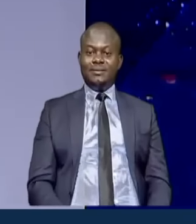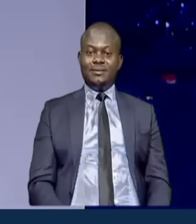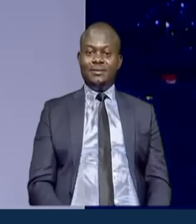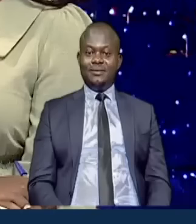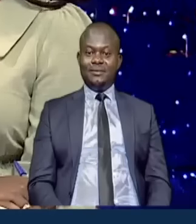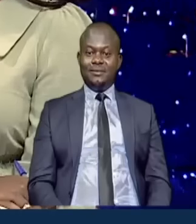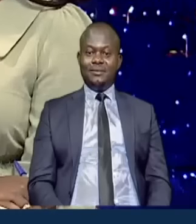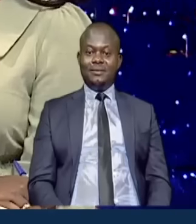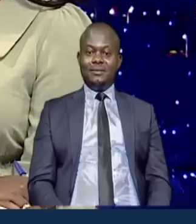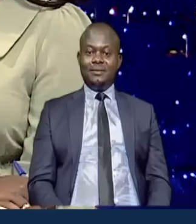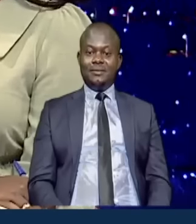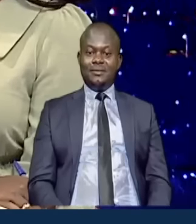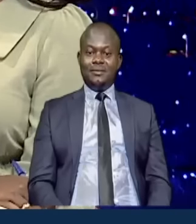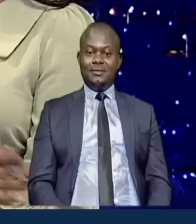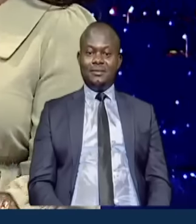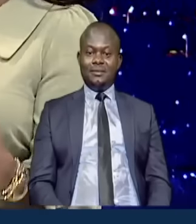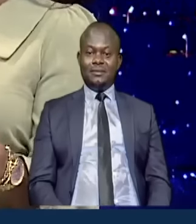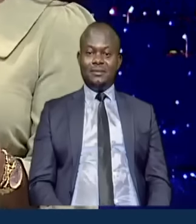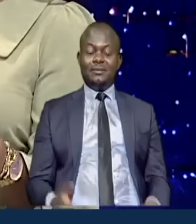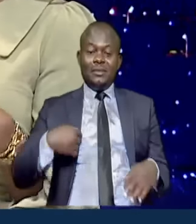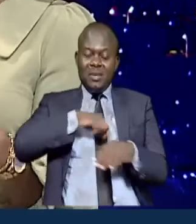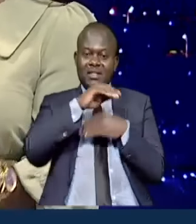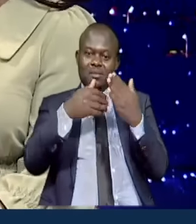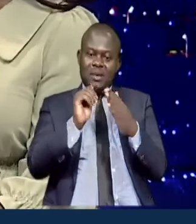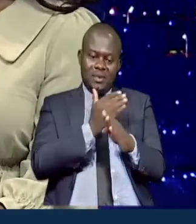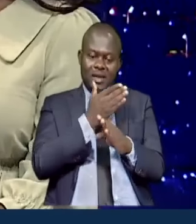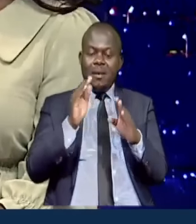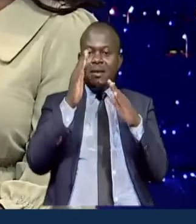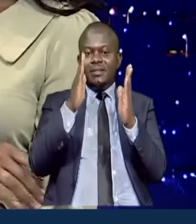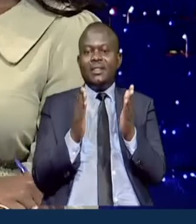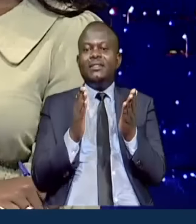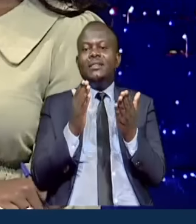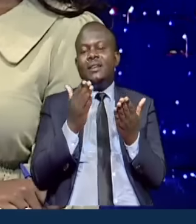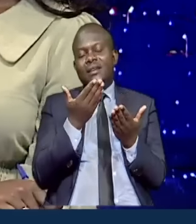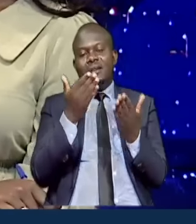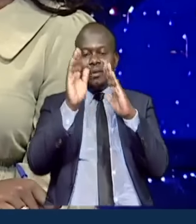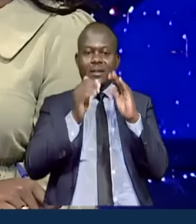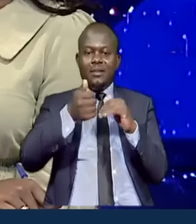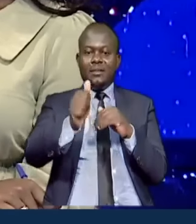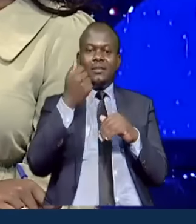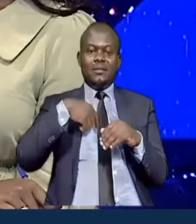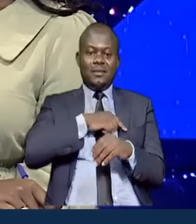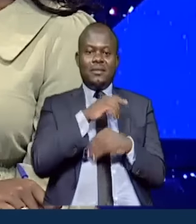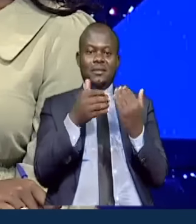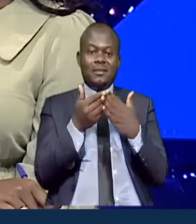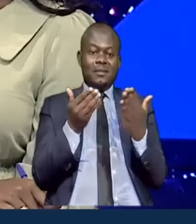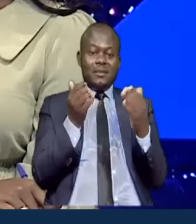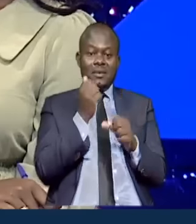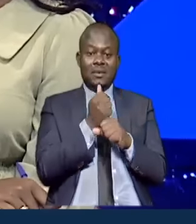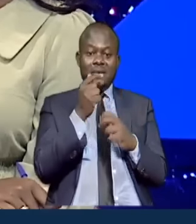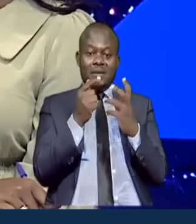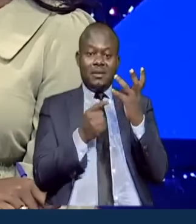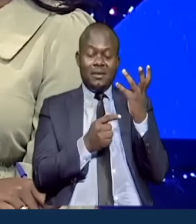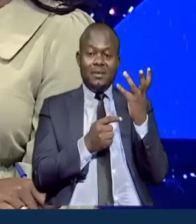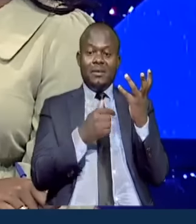Okay. Nibwo ngo n'icyo mwumva musabwa mwebwe nk'abahanzi bari muri urwo Rwanda mwebwe uruhare rwanyu n'uruhe? Uruhare rwacu ni gukora ibintu biri positive